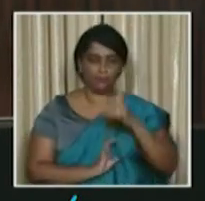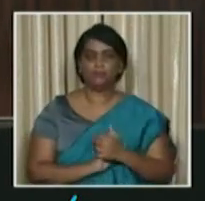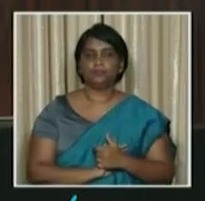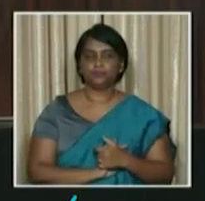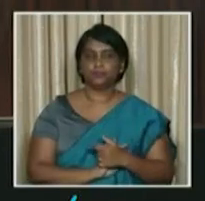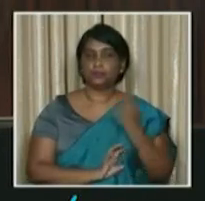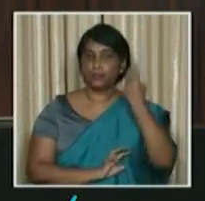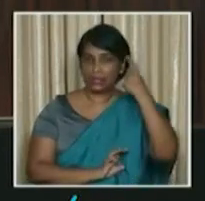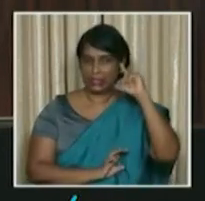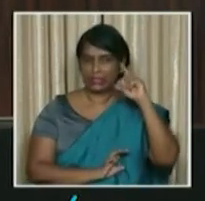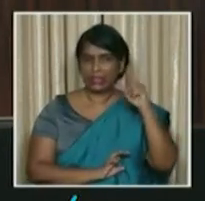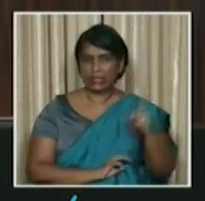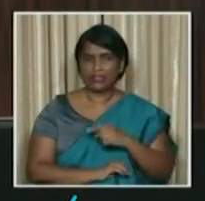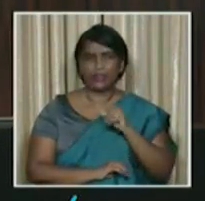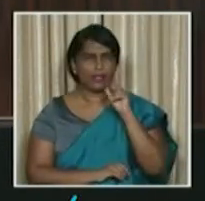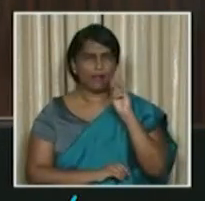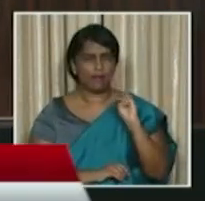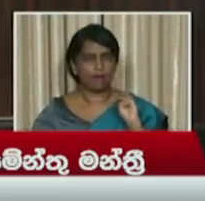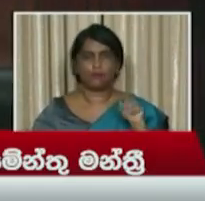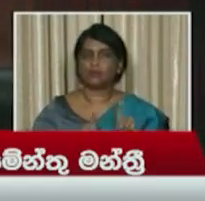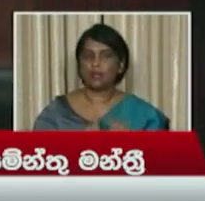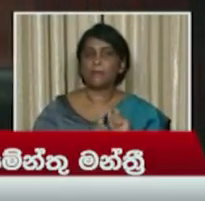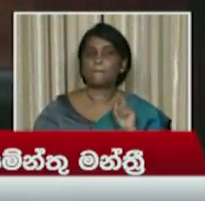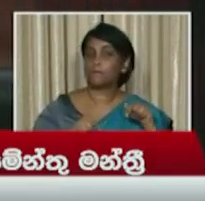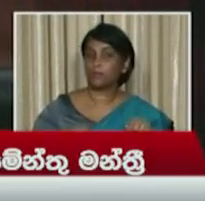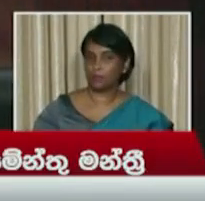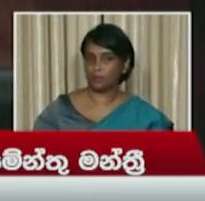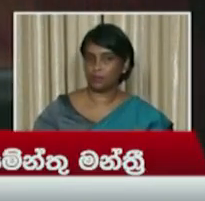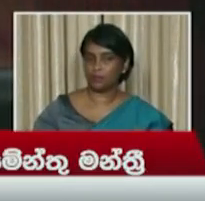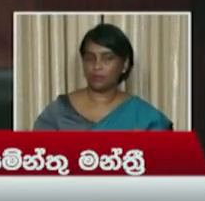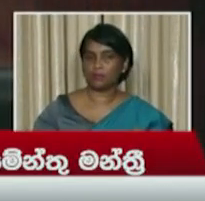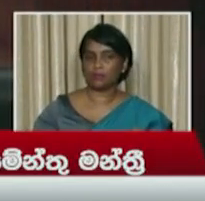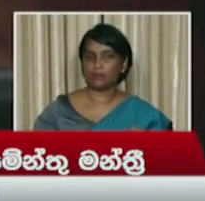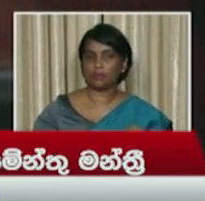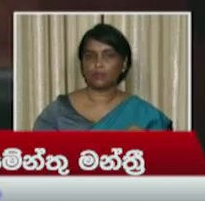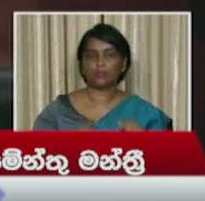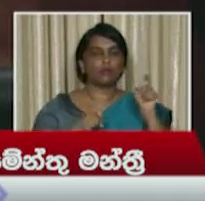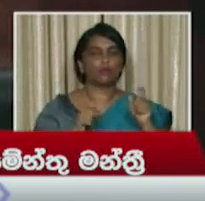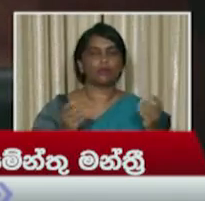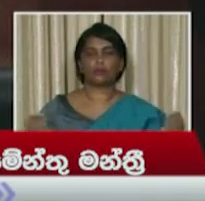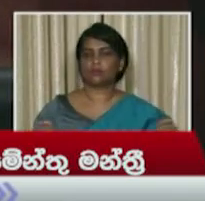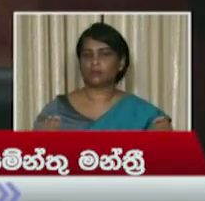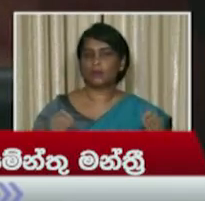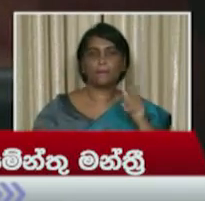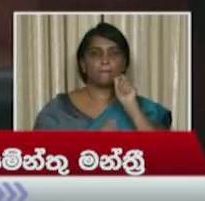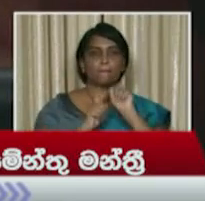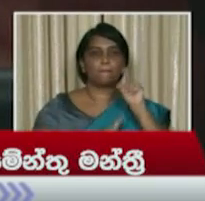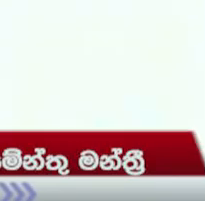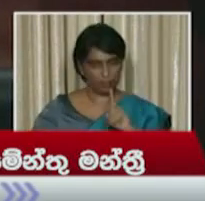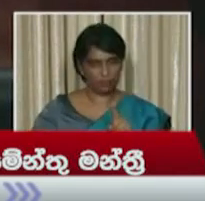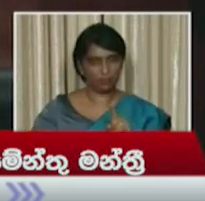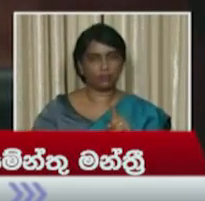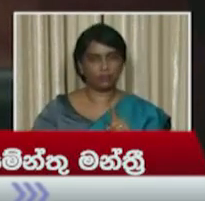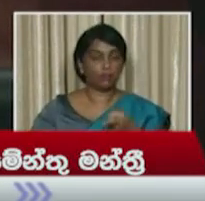kiyala. Dini hawase kamar pamana parlimentu korum mekane kela ganapuri ne kela parlimentu kalte bo wina di